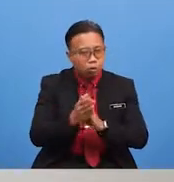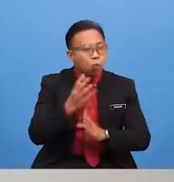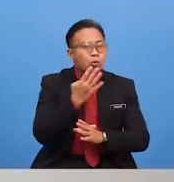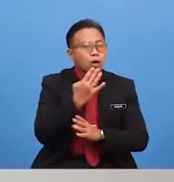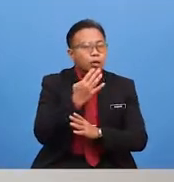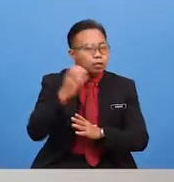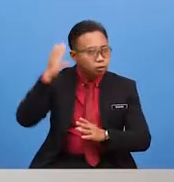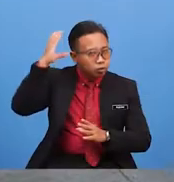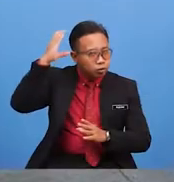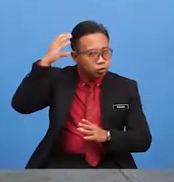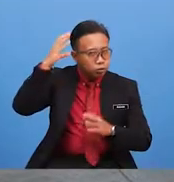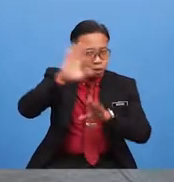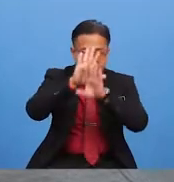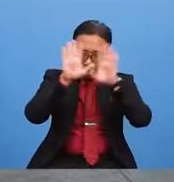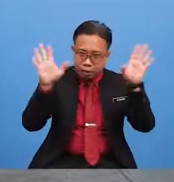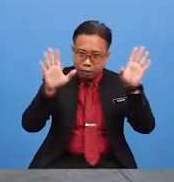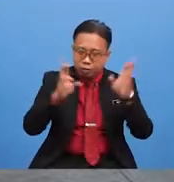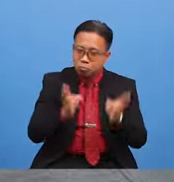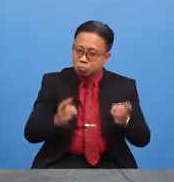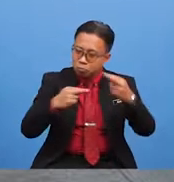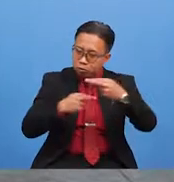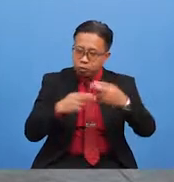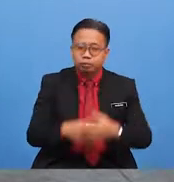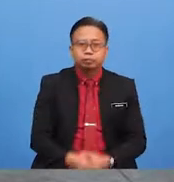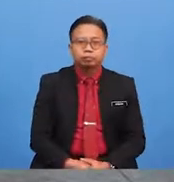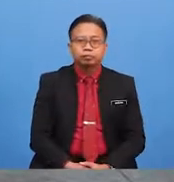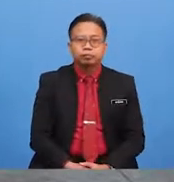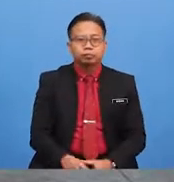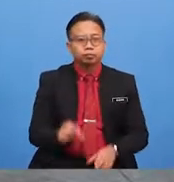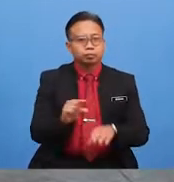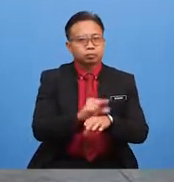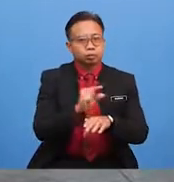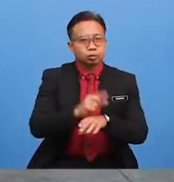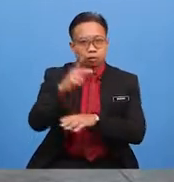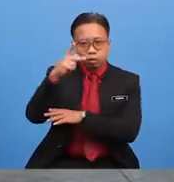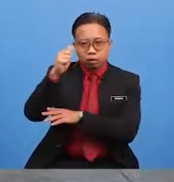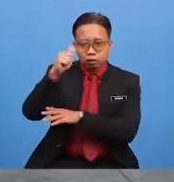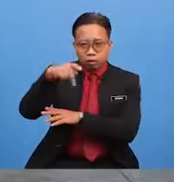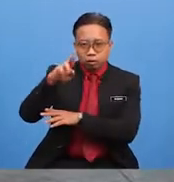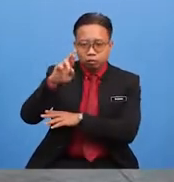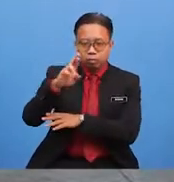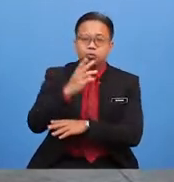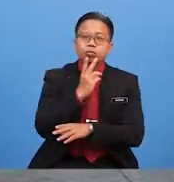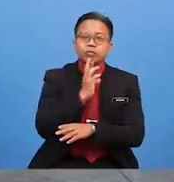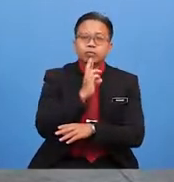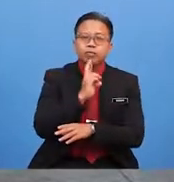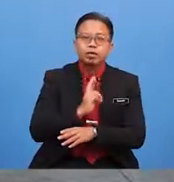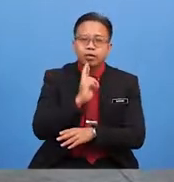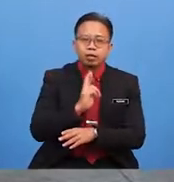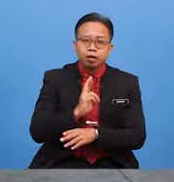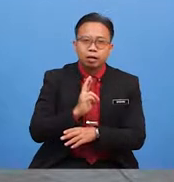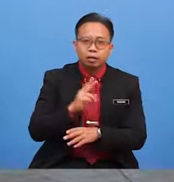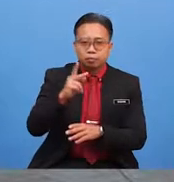ruang. Media yang biasa digunakan ialah kapur merah, kapur hitam, pen